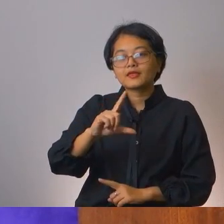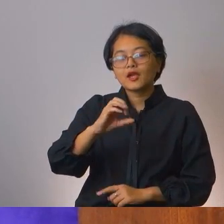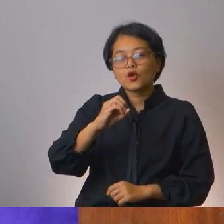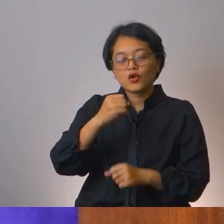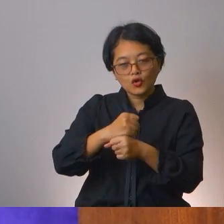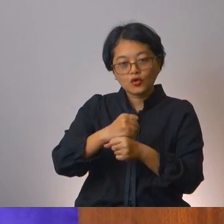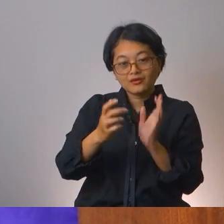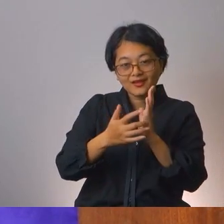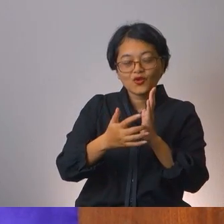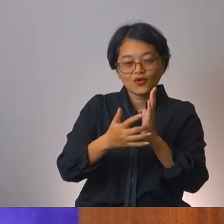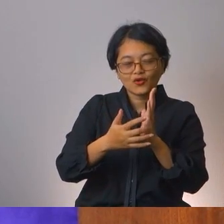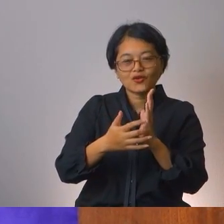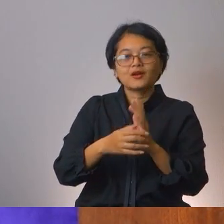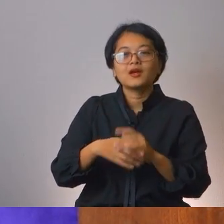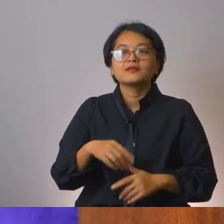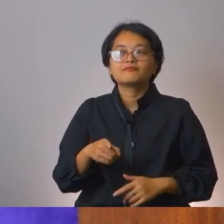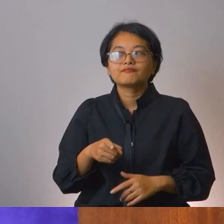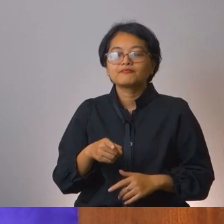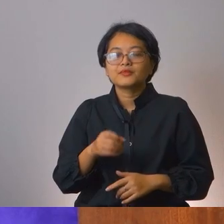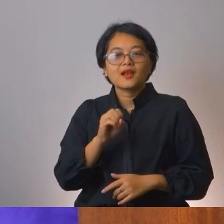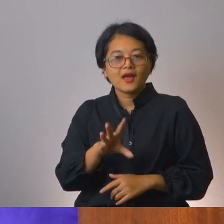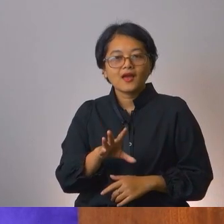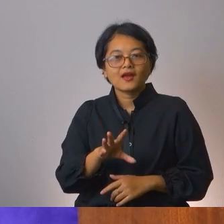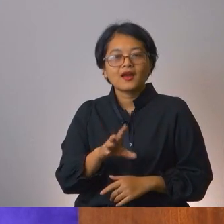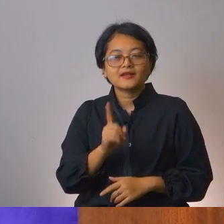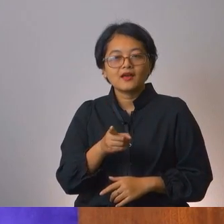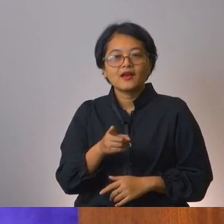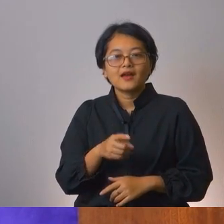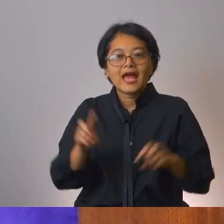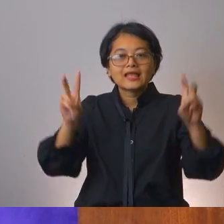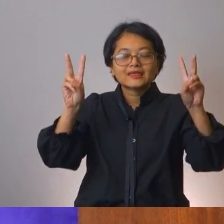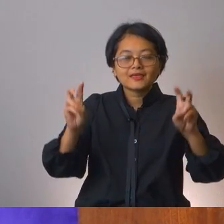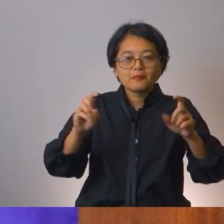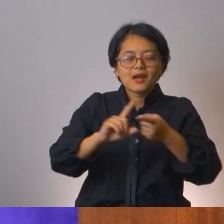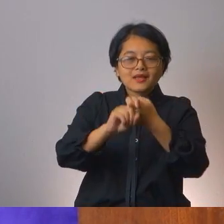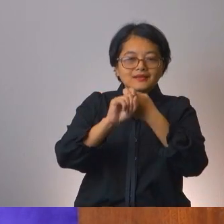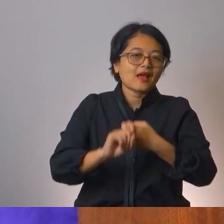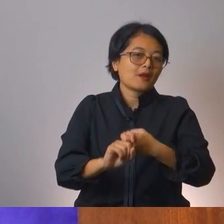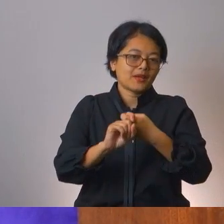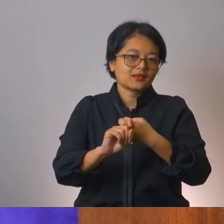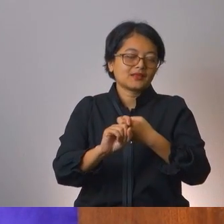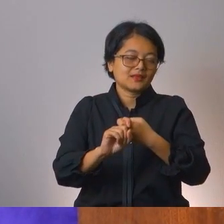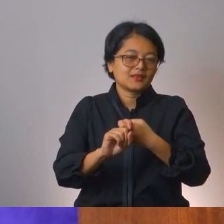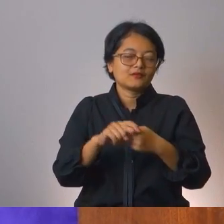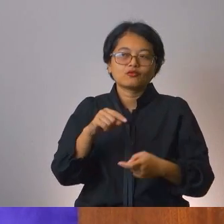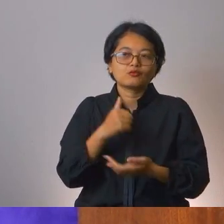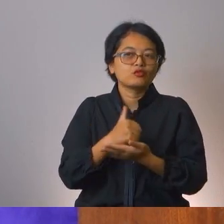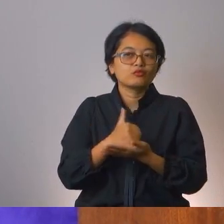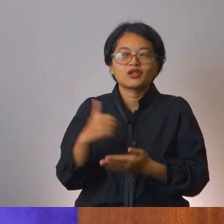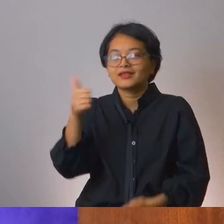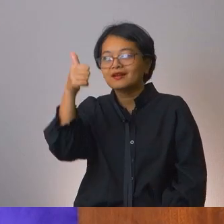Saudara. Dia bercerita bahwa tema tentang sahabat itu sangat terkenal sekali dalam